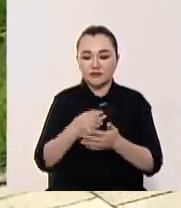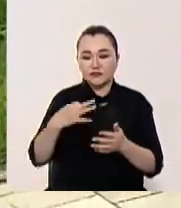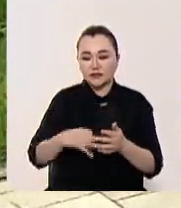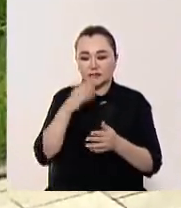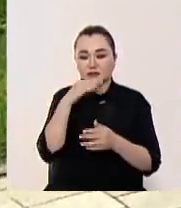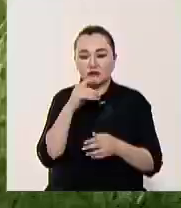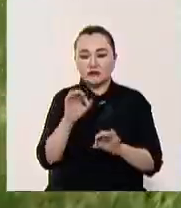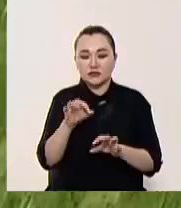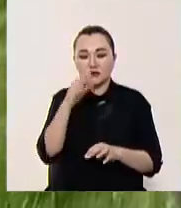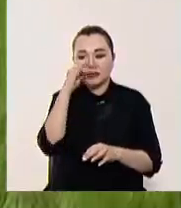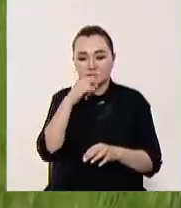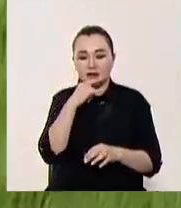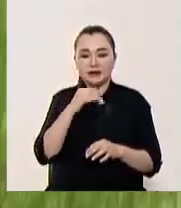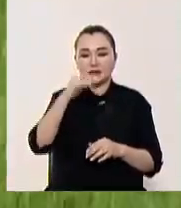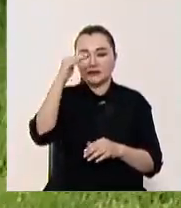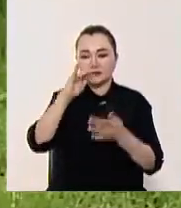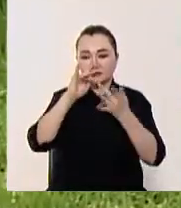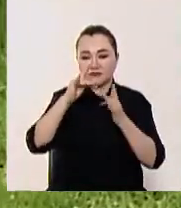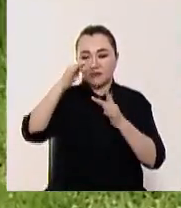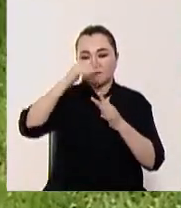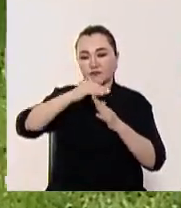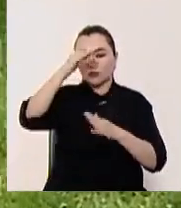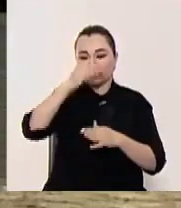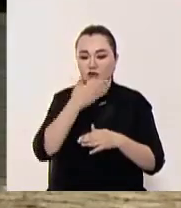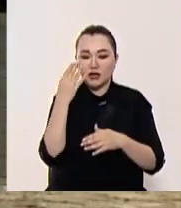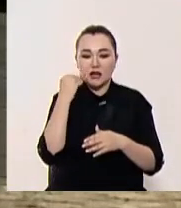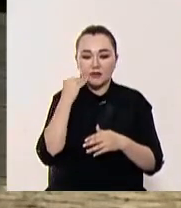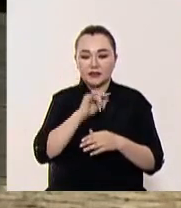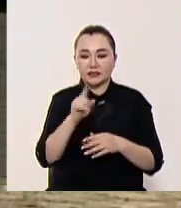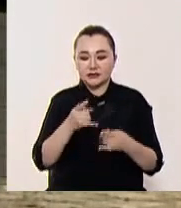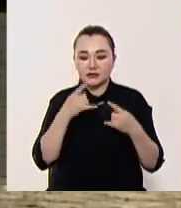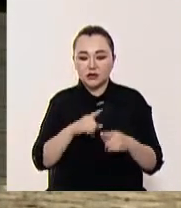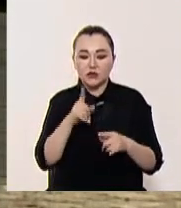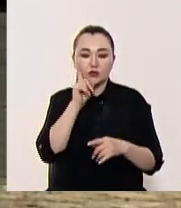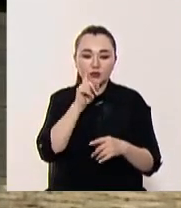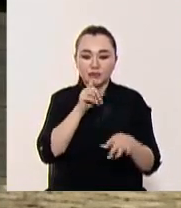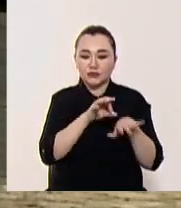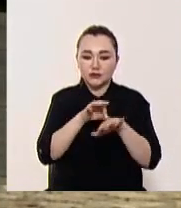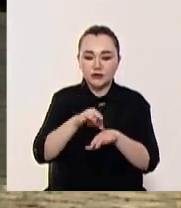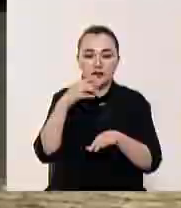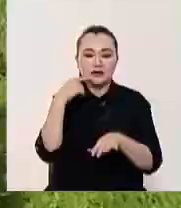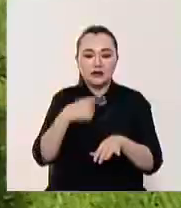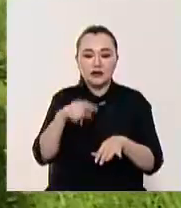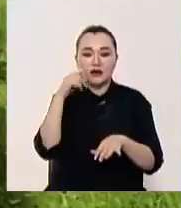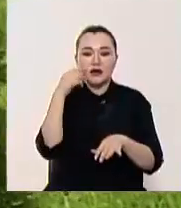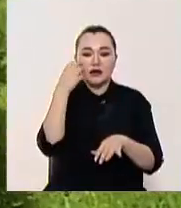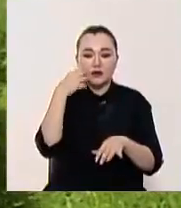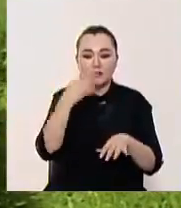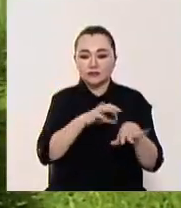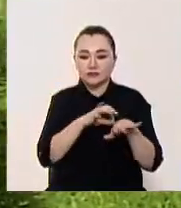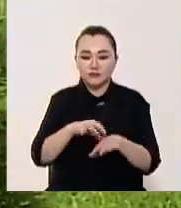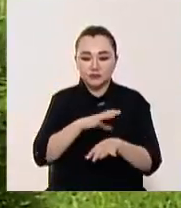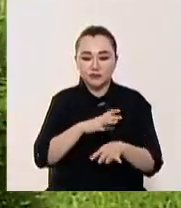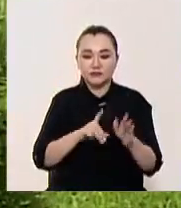что он казах, невысокого роста и родом из Алматы. В юности занимался поставкой яблок в Россию. И познакомилась она с